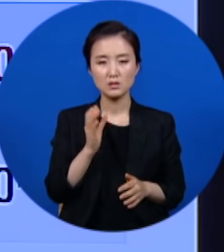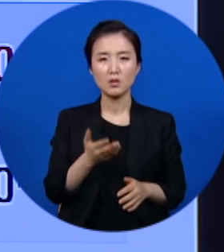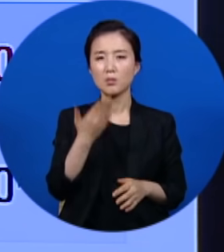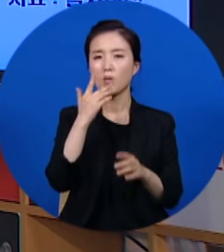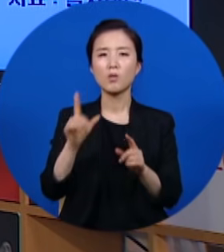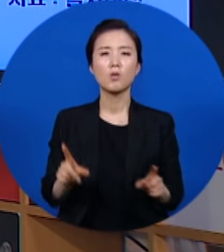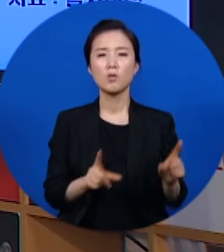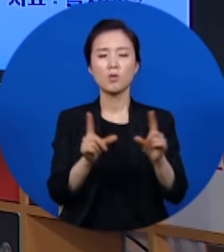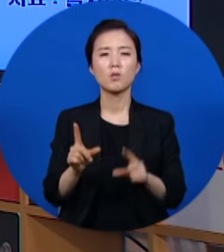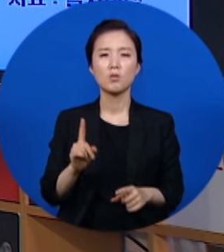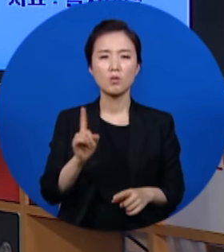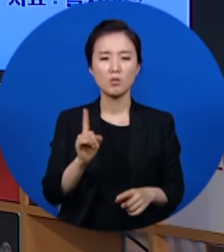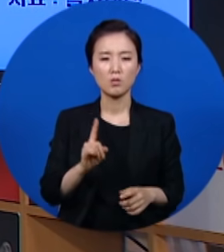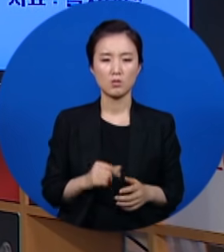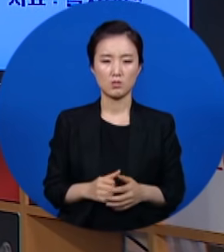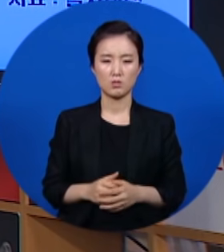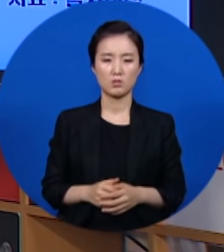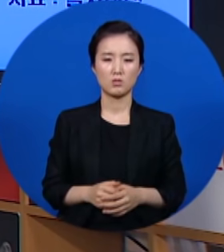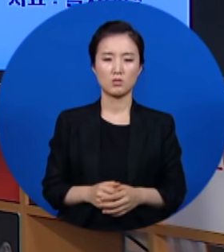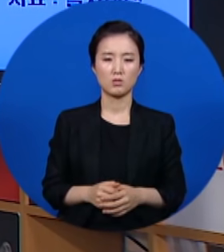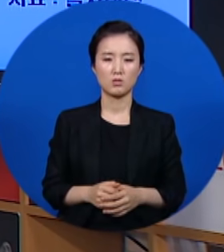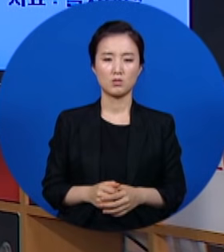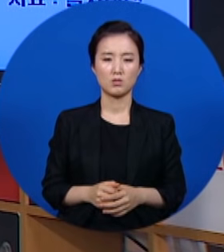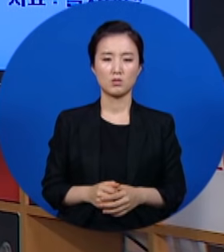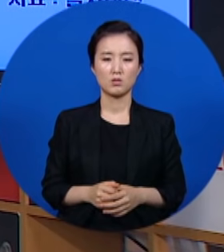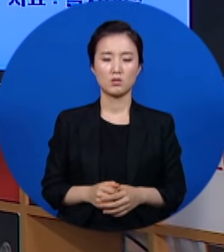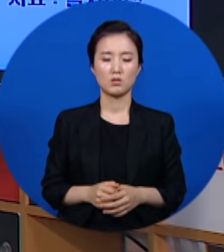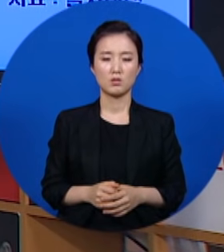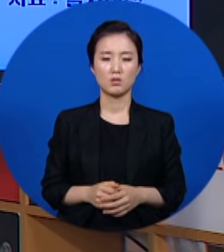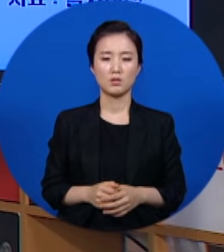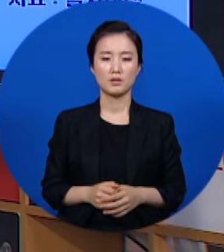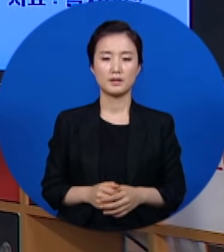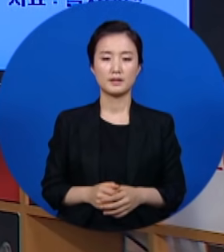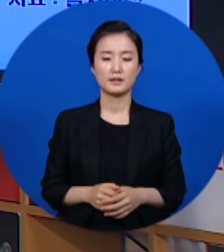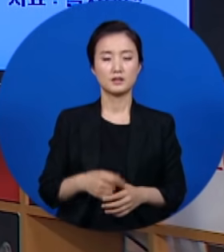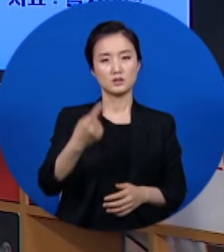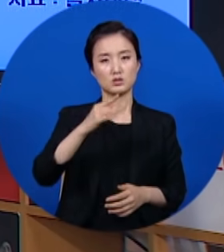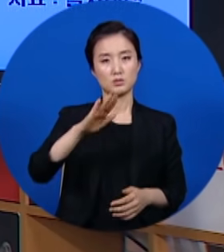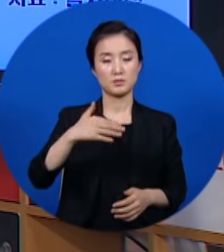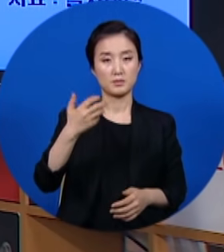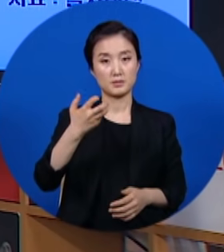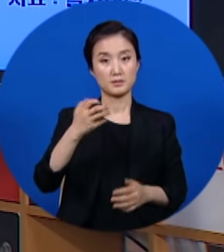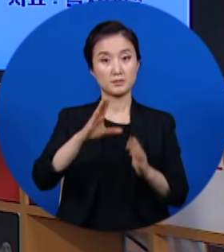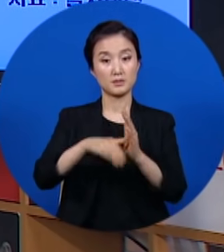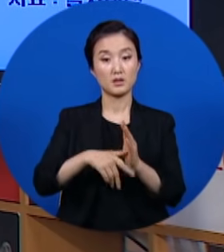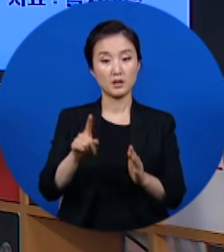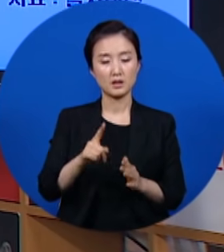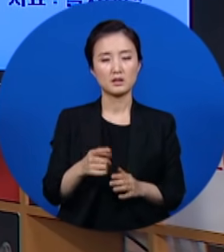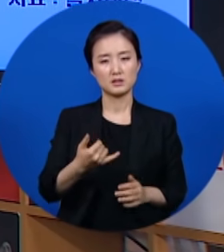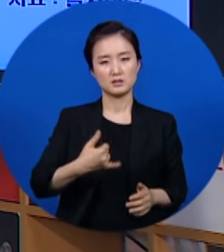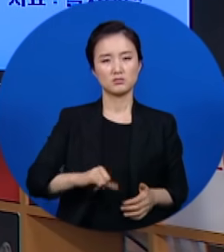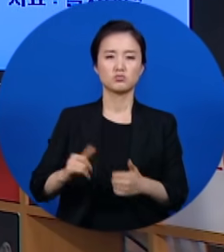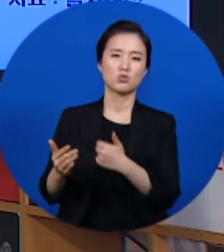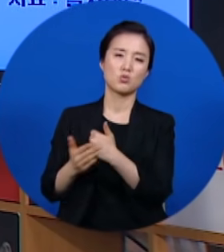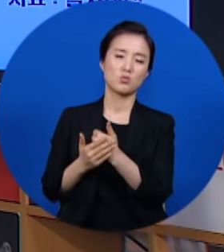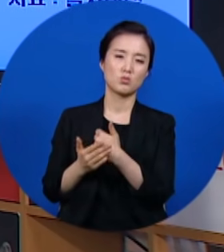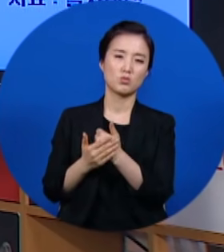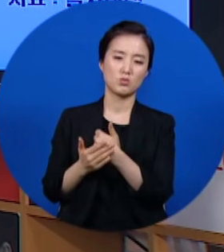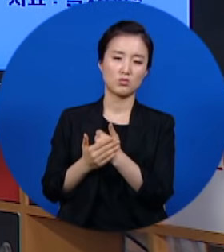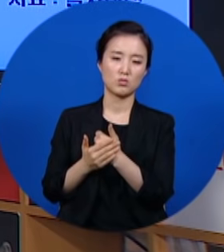먹고 살았어요 보세요 30년 80년도 말해도 자식이 도 하셨잖아요 72%